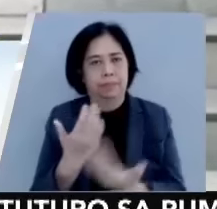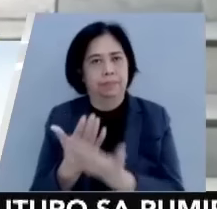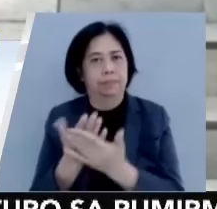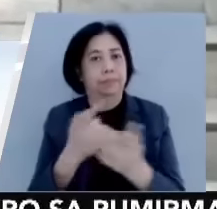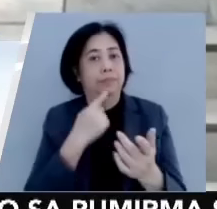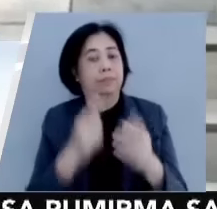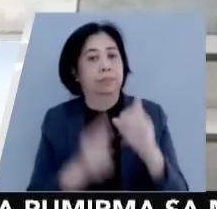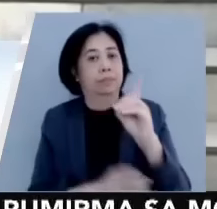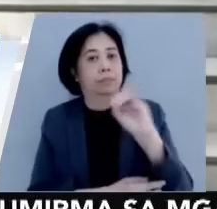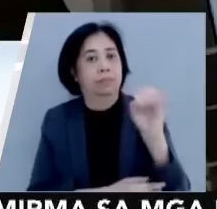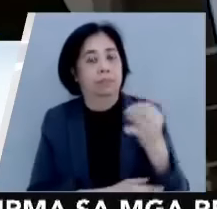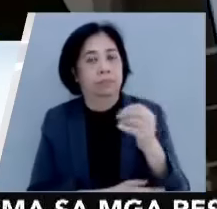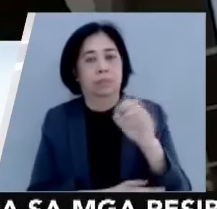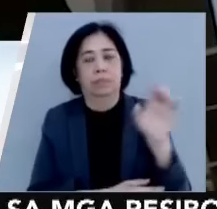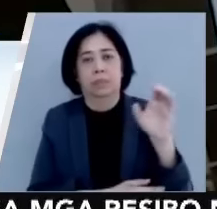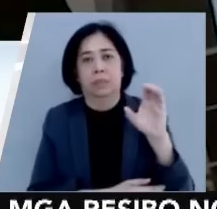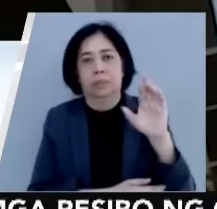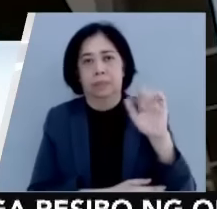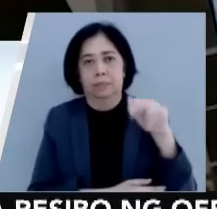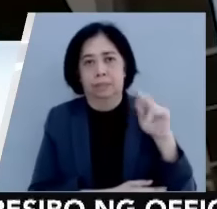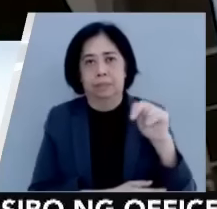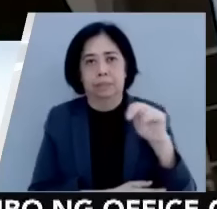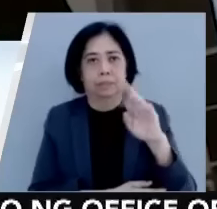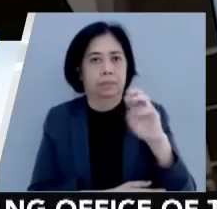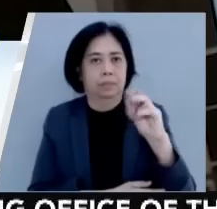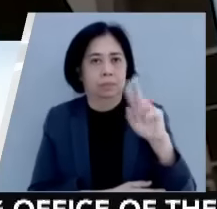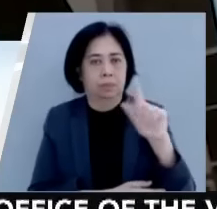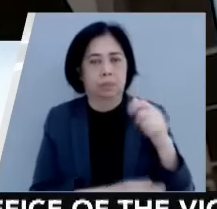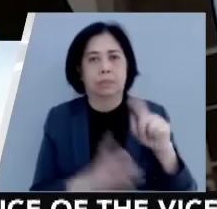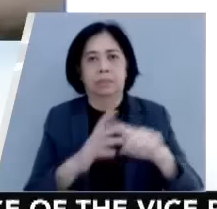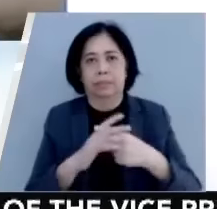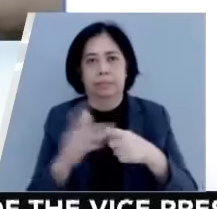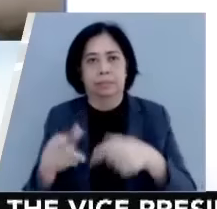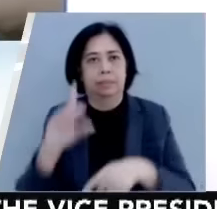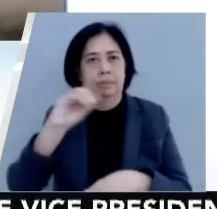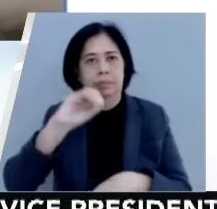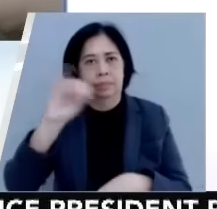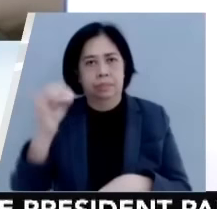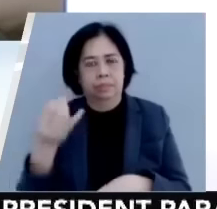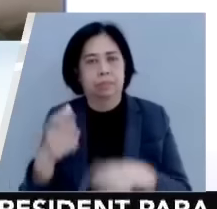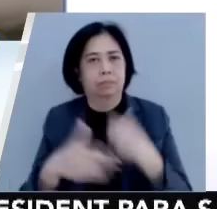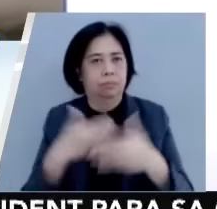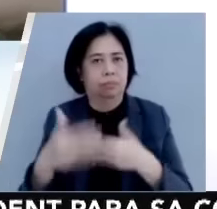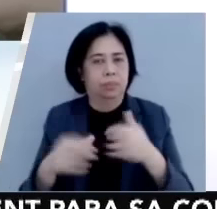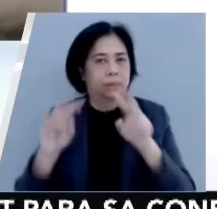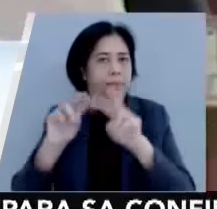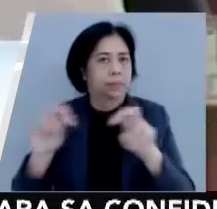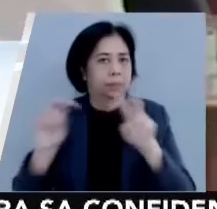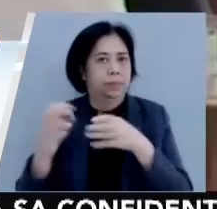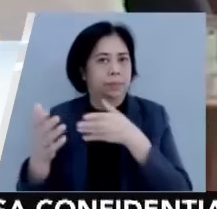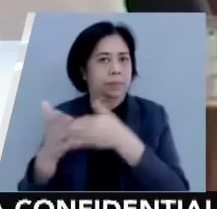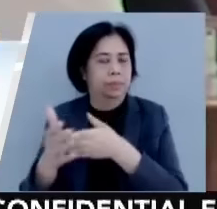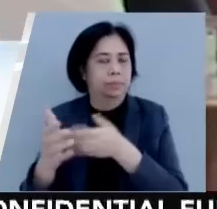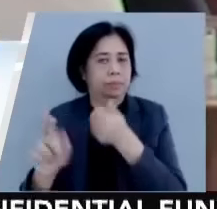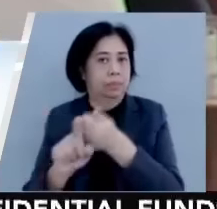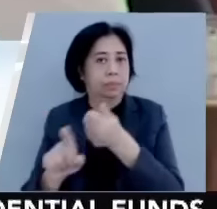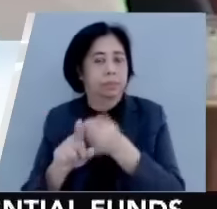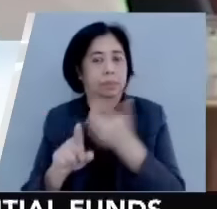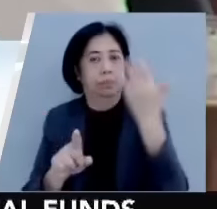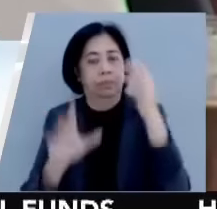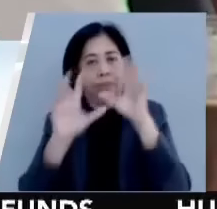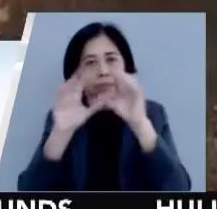Secretary Jesus Crispin Remulla na inumpisahan na ng Department of Justice ang investigasyon laban mismo kay dating Pangulong